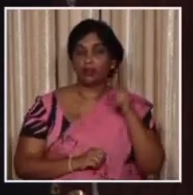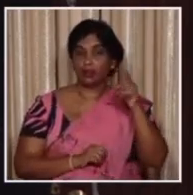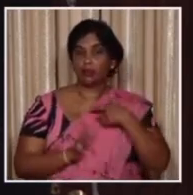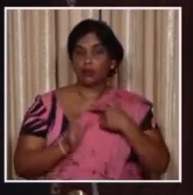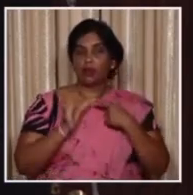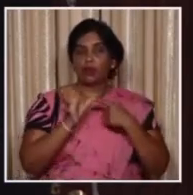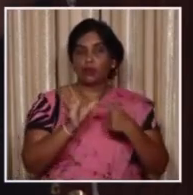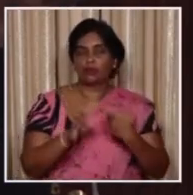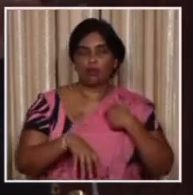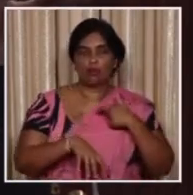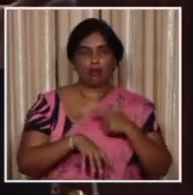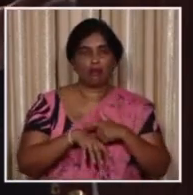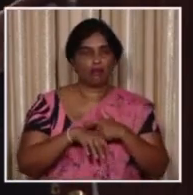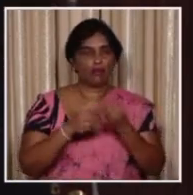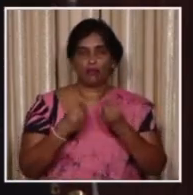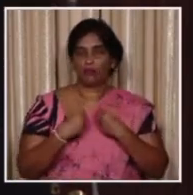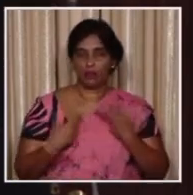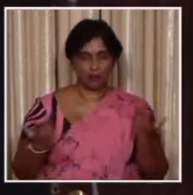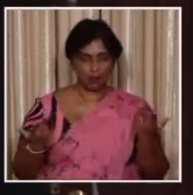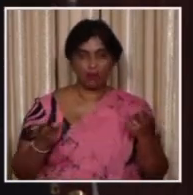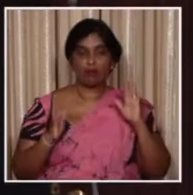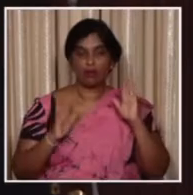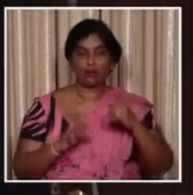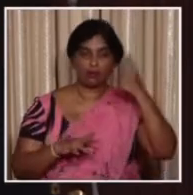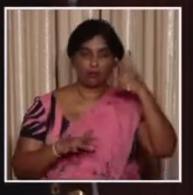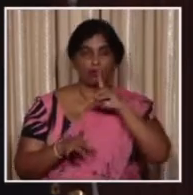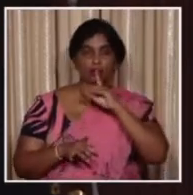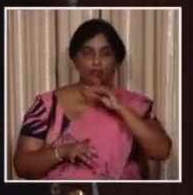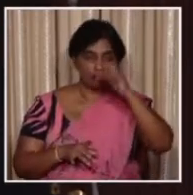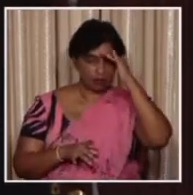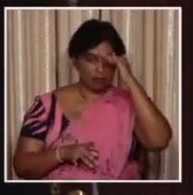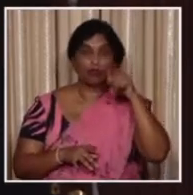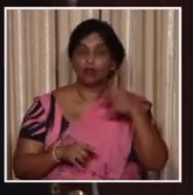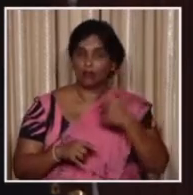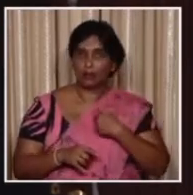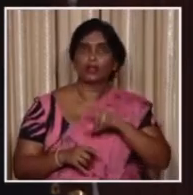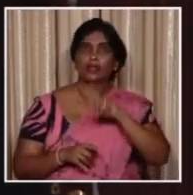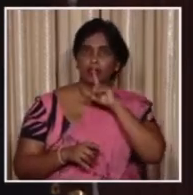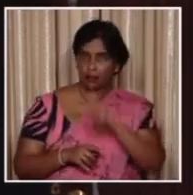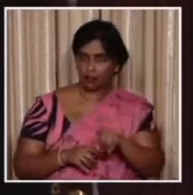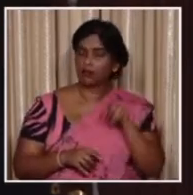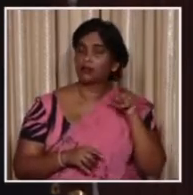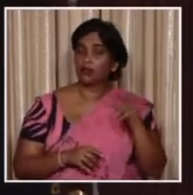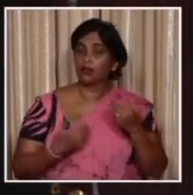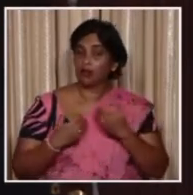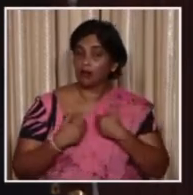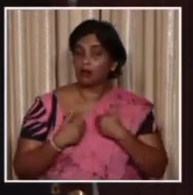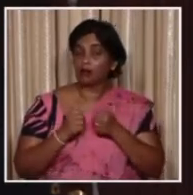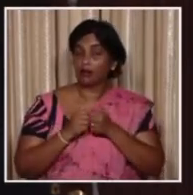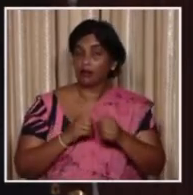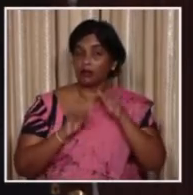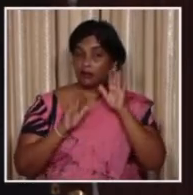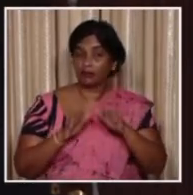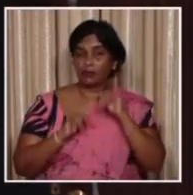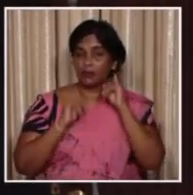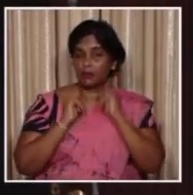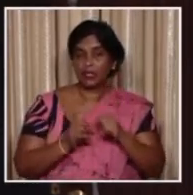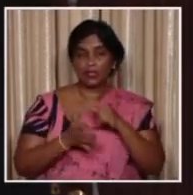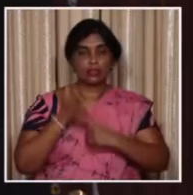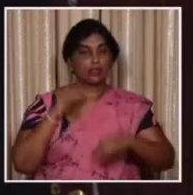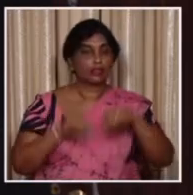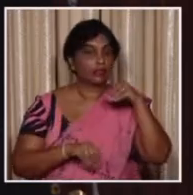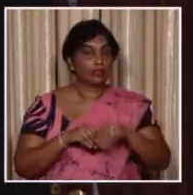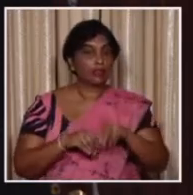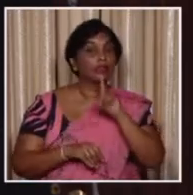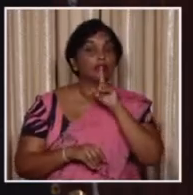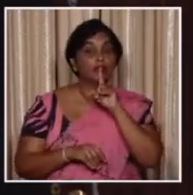උත්තර දෙන්න මේකට අවස්ථාවක් කාලේ තිබ්බේ නැහැ. ඒ සංයෝජ්‍ය කතානායකතුමනි, අපි කියන්න ඕන අපි කරපු ඒ කාලකන්ණි දේශපාලනය